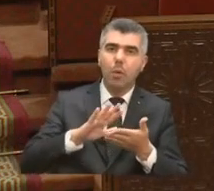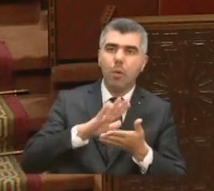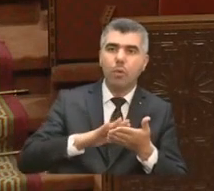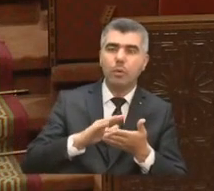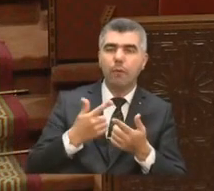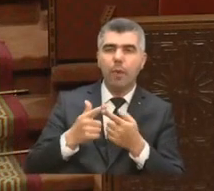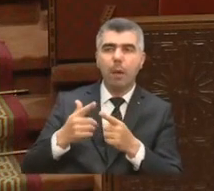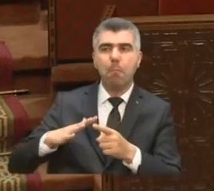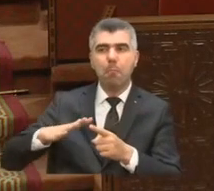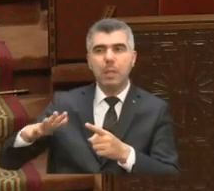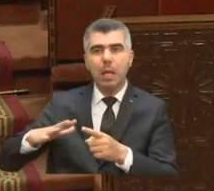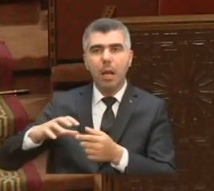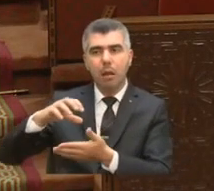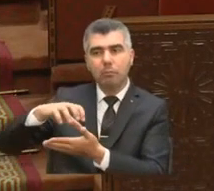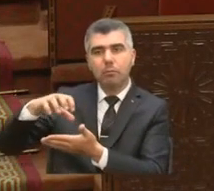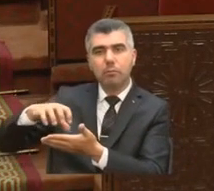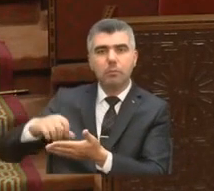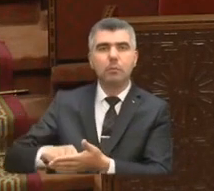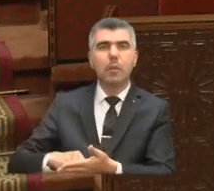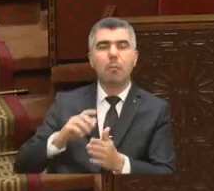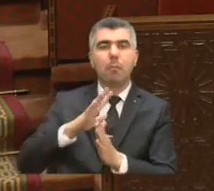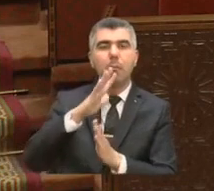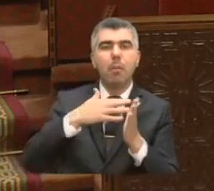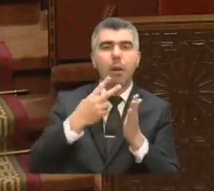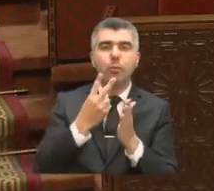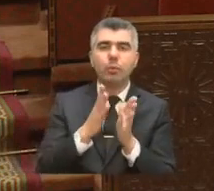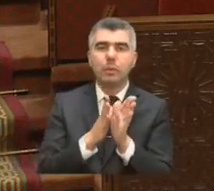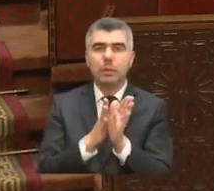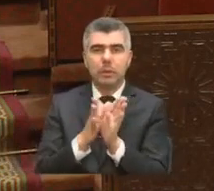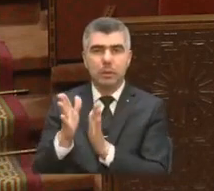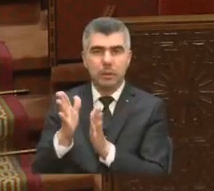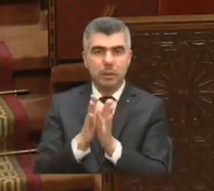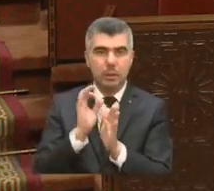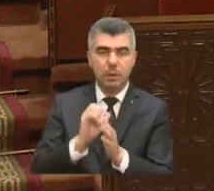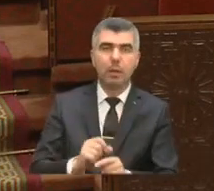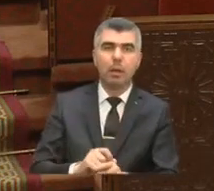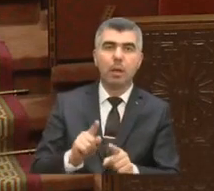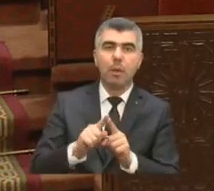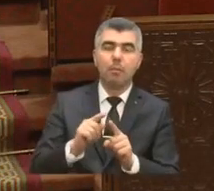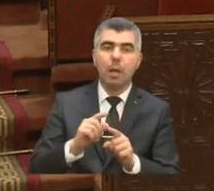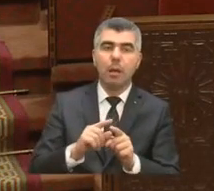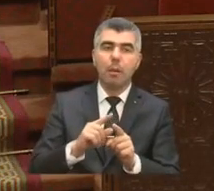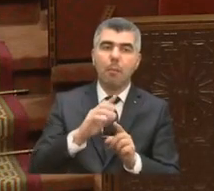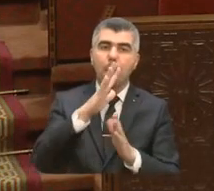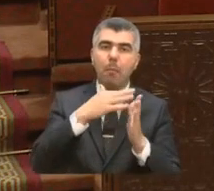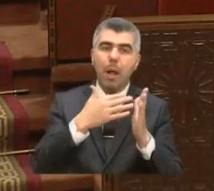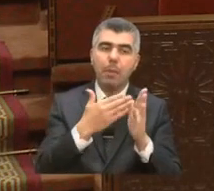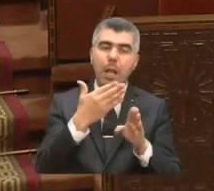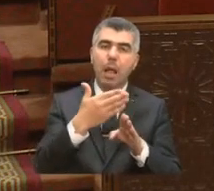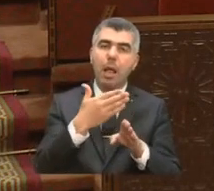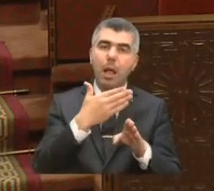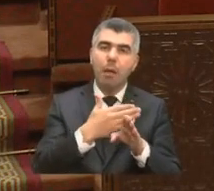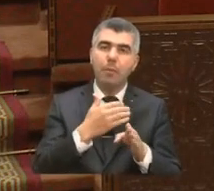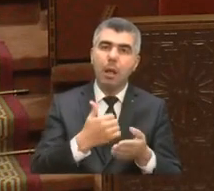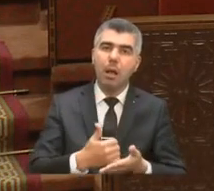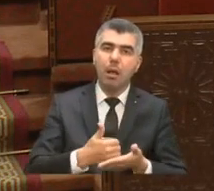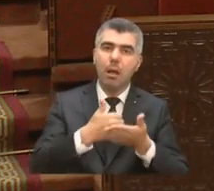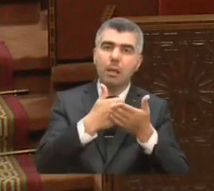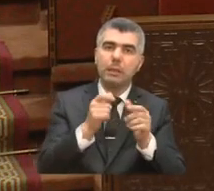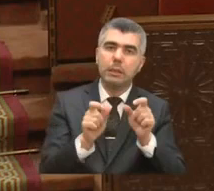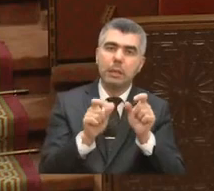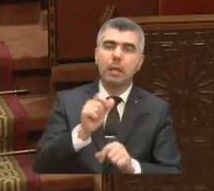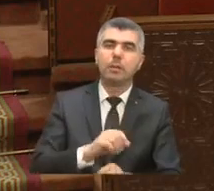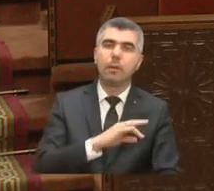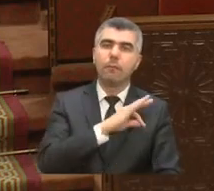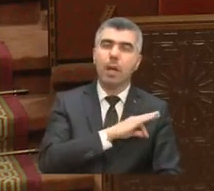التمدد ارتكز هذا المخطط على مفهومين اساسيين هما تحديد احتياجات من خلال التخطيط المرتكاز على الخدمات جزر